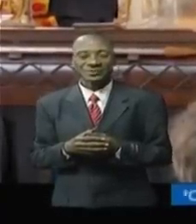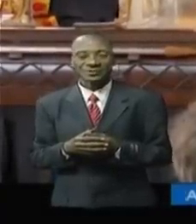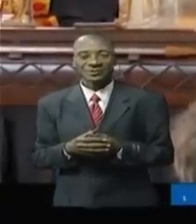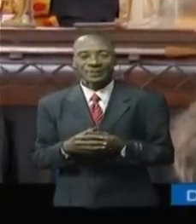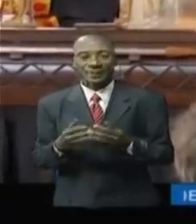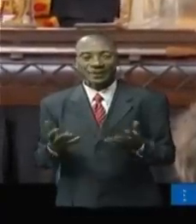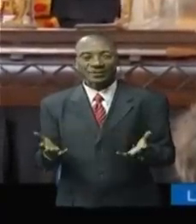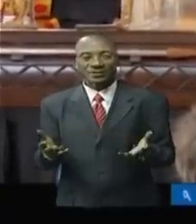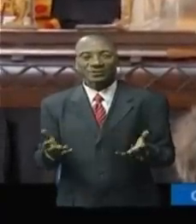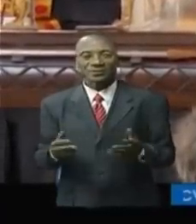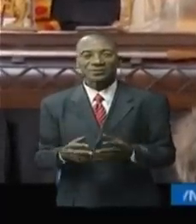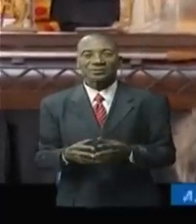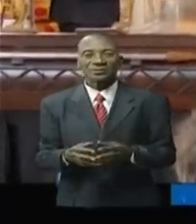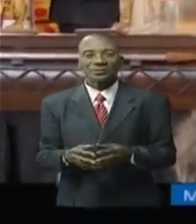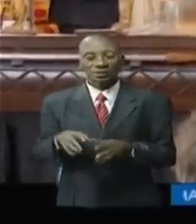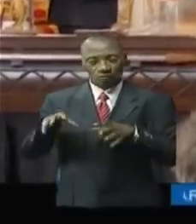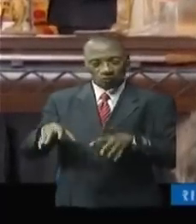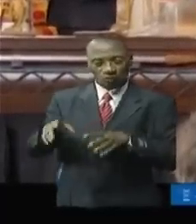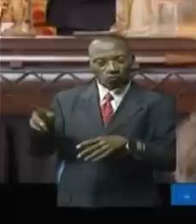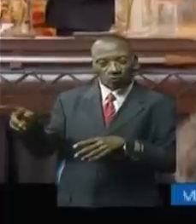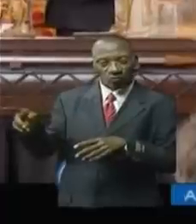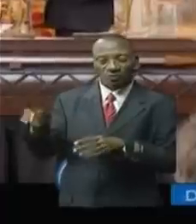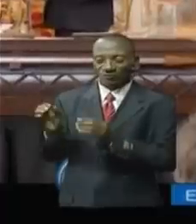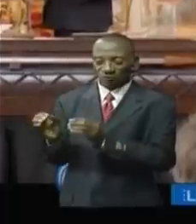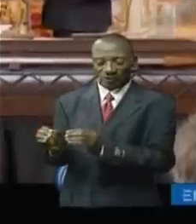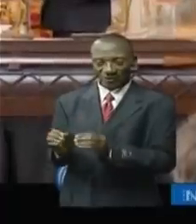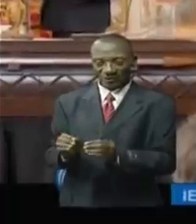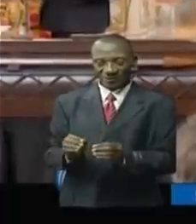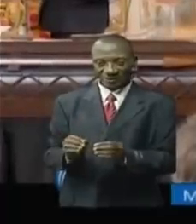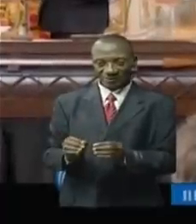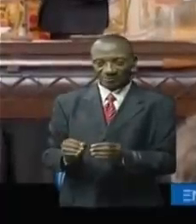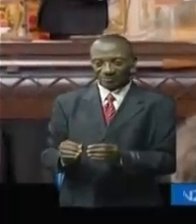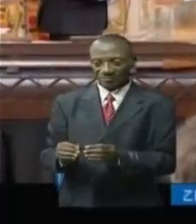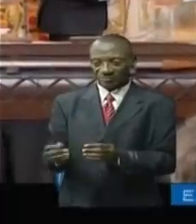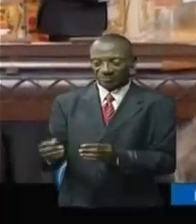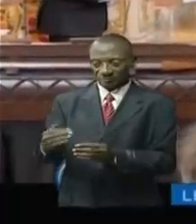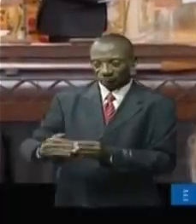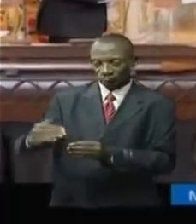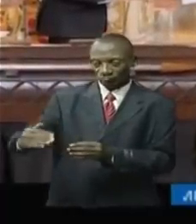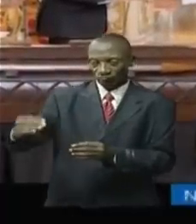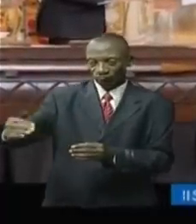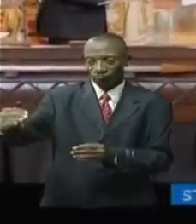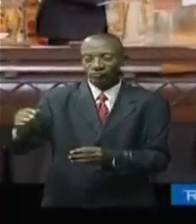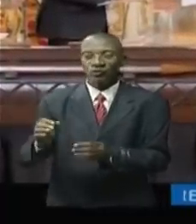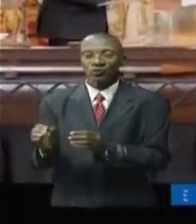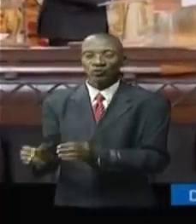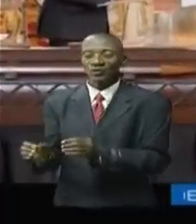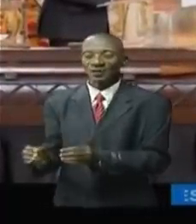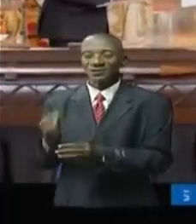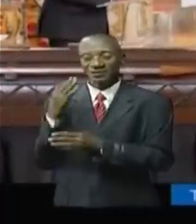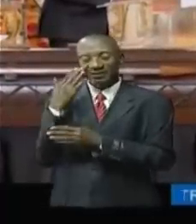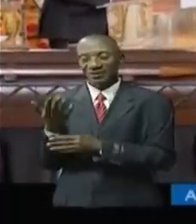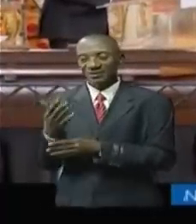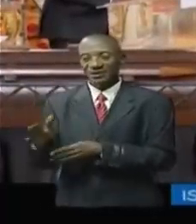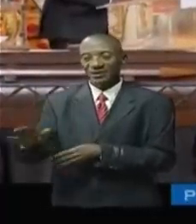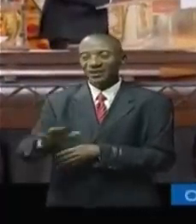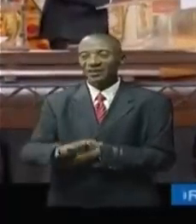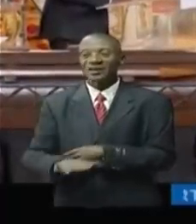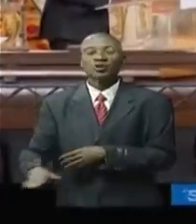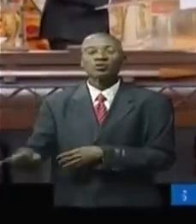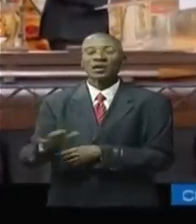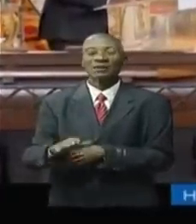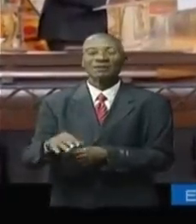peuple organisera dans les heures qui suivent le deuil national qui n'a jamais